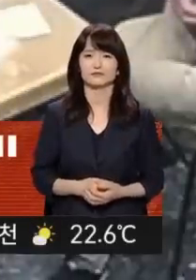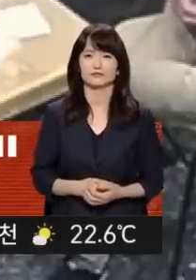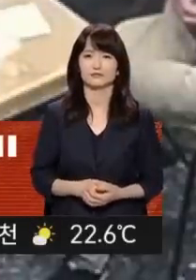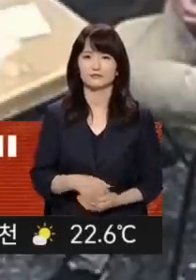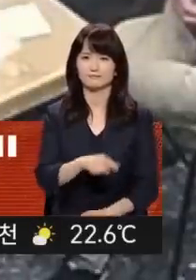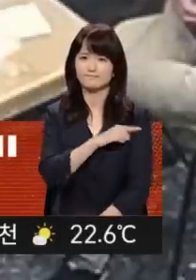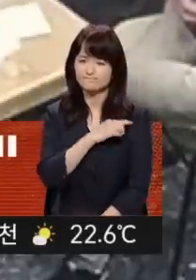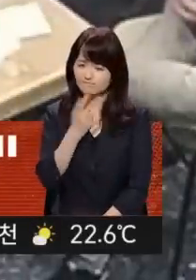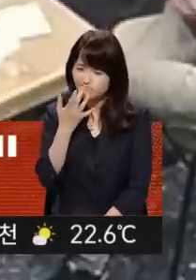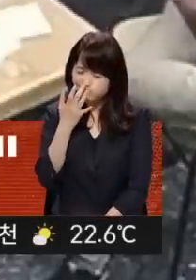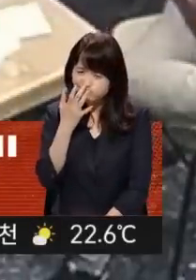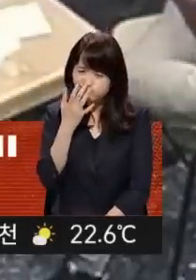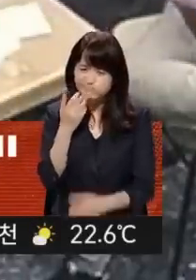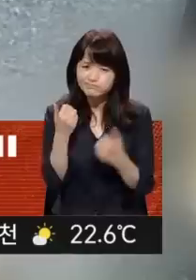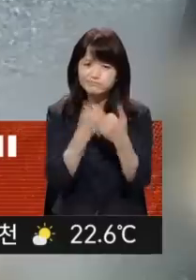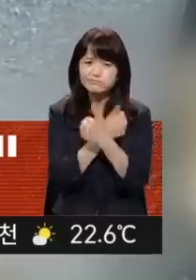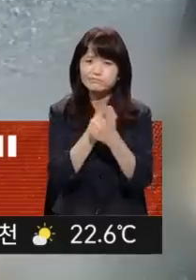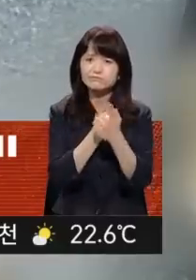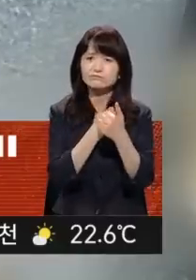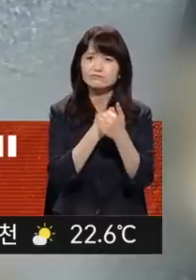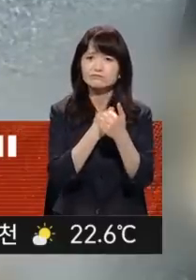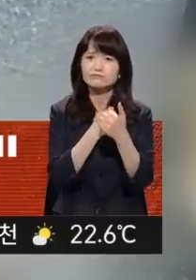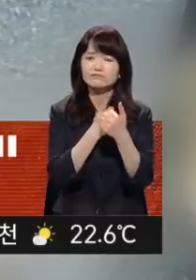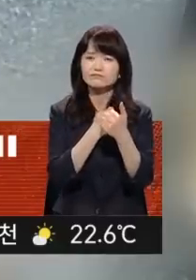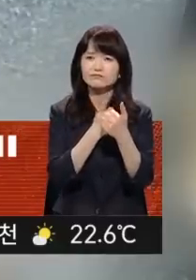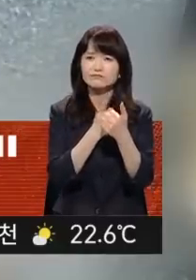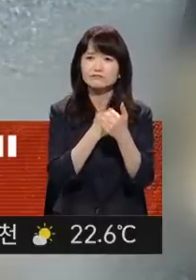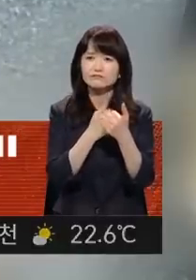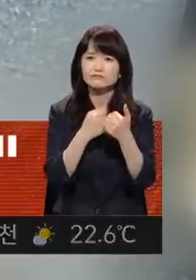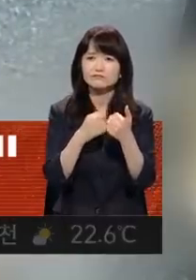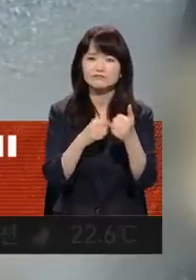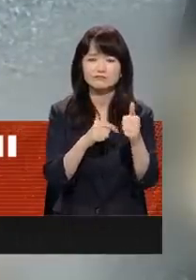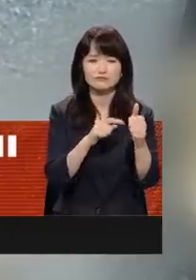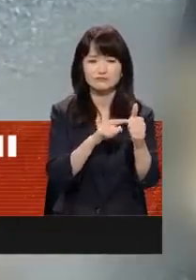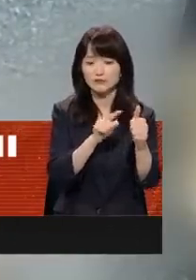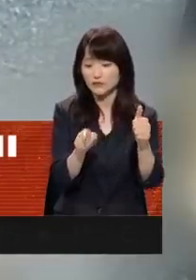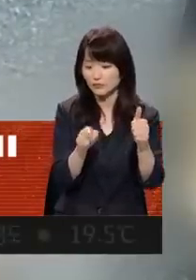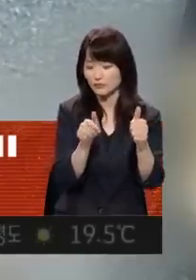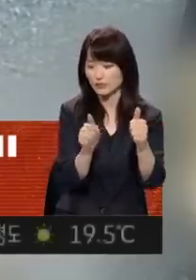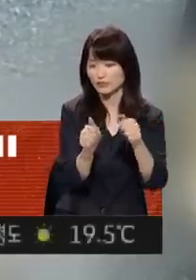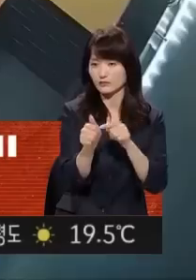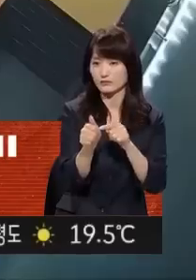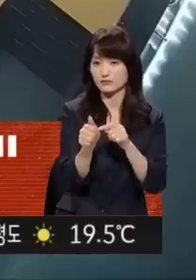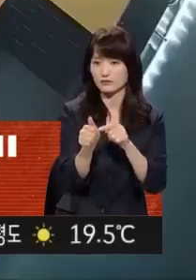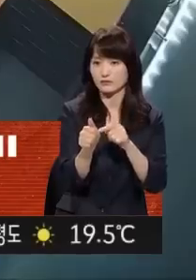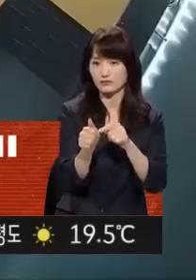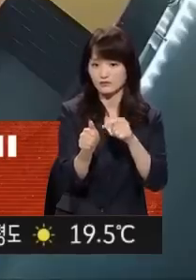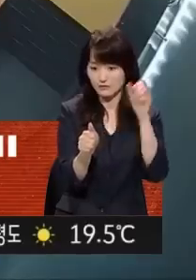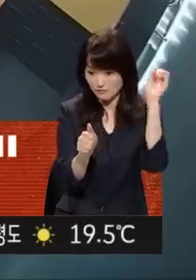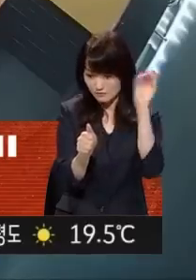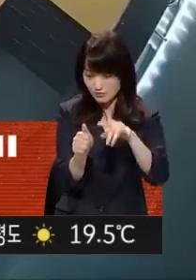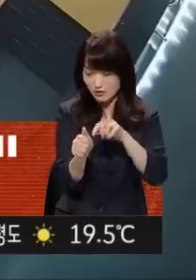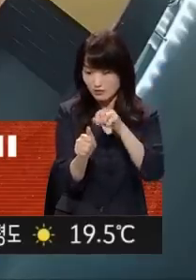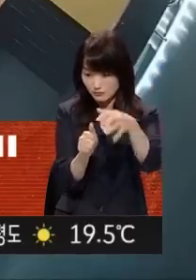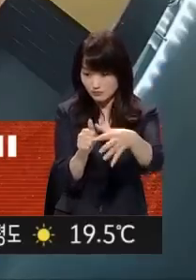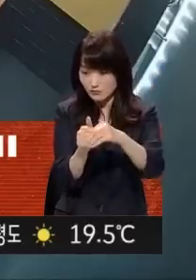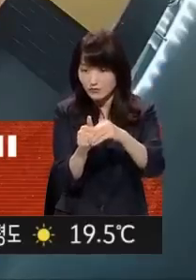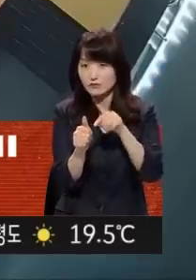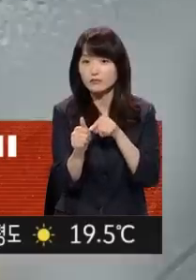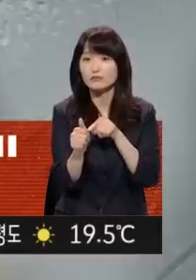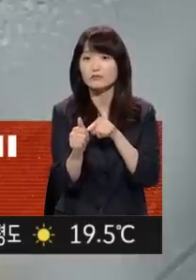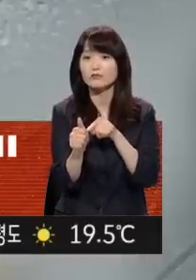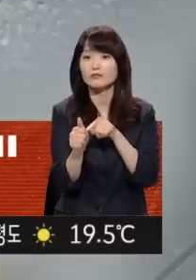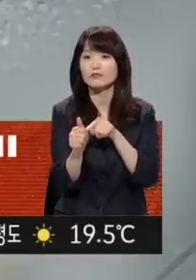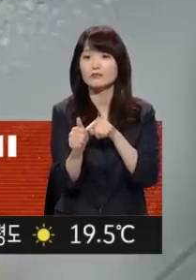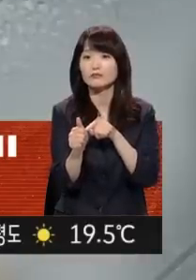여기서 제일 이해 안 가는 아저씨 저 바로 음료를 혼자 다 뒤집어쓴 저 옆자리 아저씨 저렇게 물벼락을 맞고도 어떻게